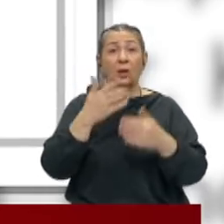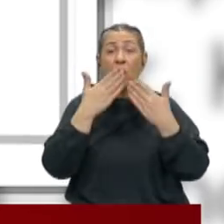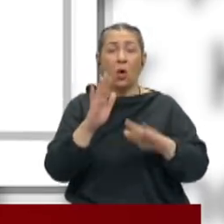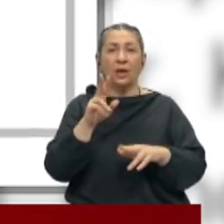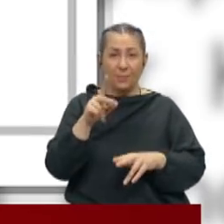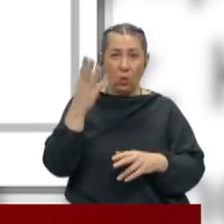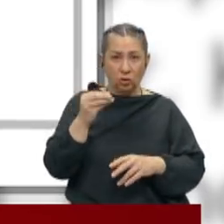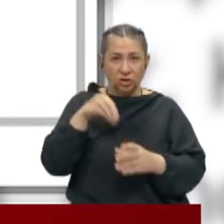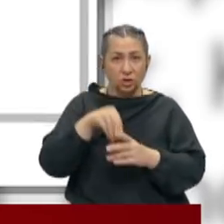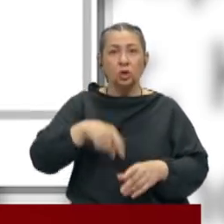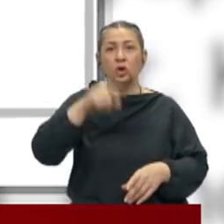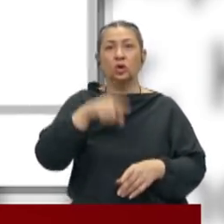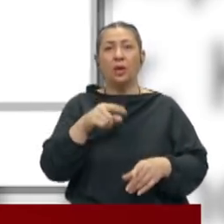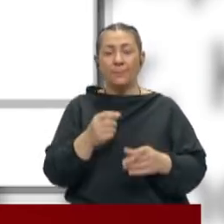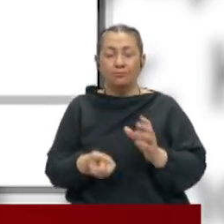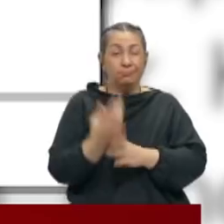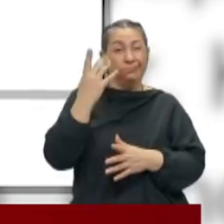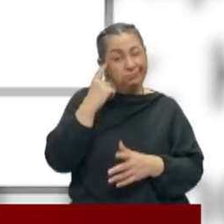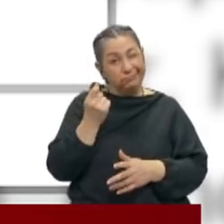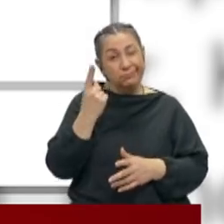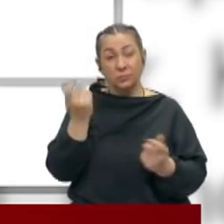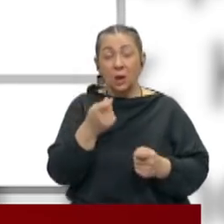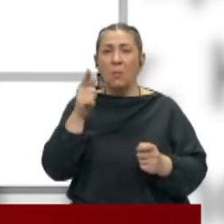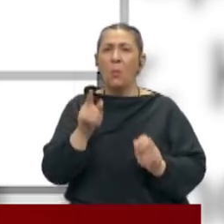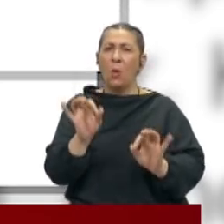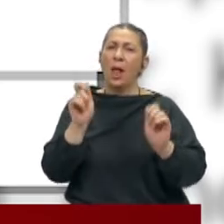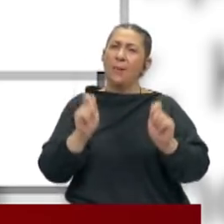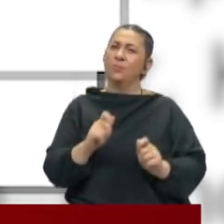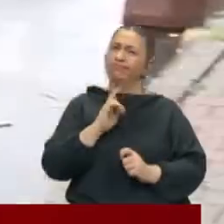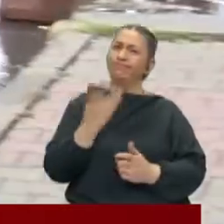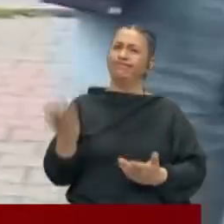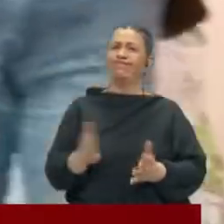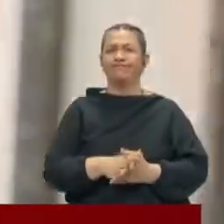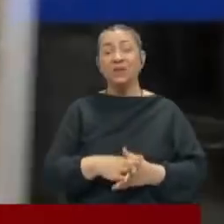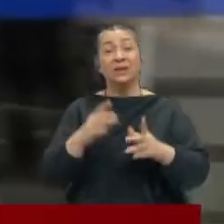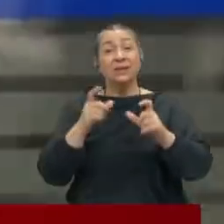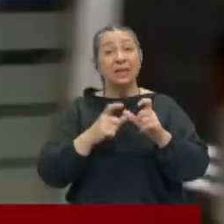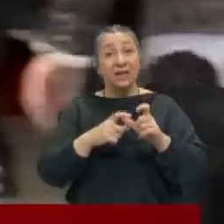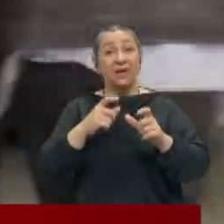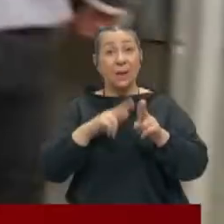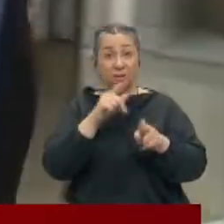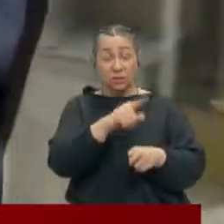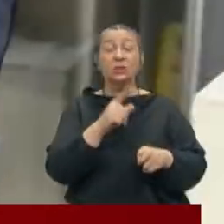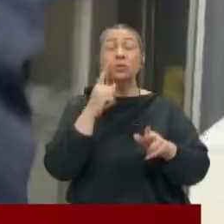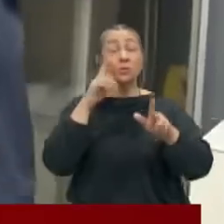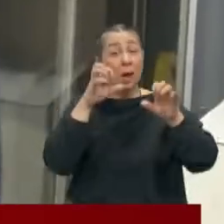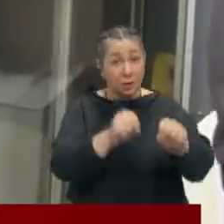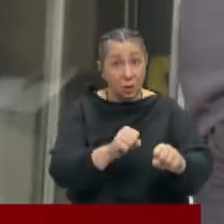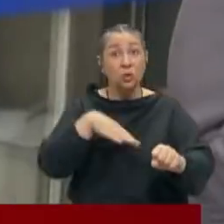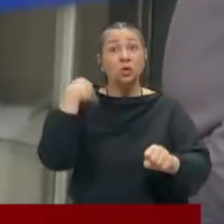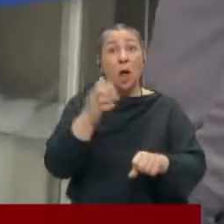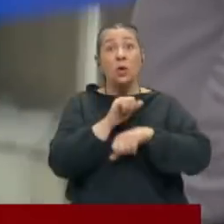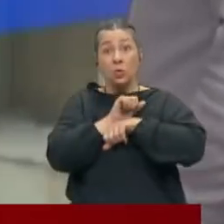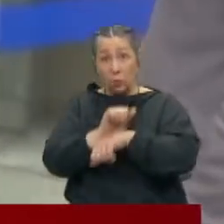hükmünde olduğu için gündem yaratma peşinde buralara kadar düştü zavallı. Sedef Kabaş'ın gözaltına alınması ve